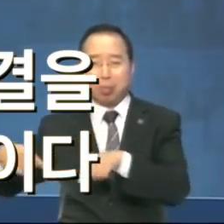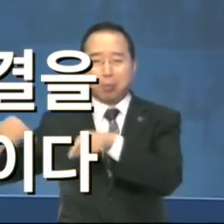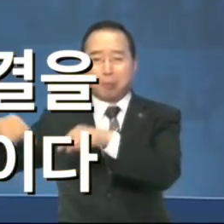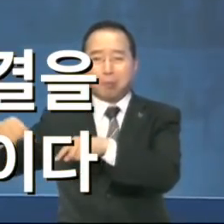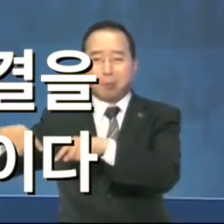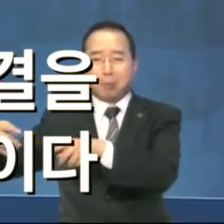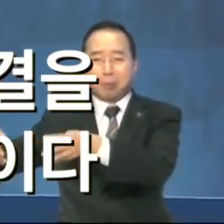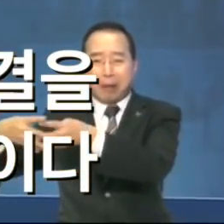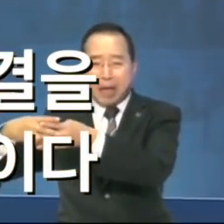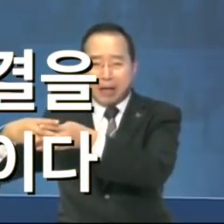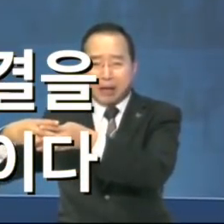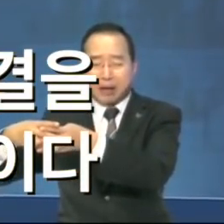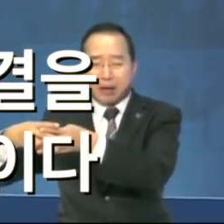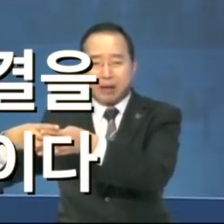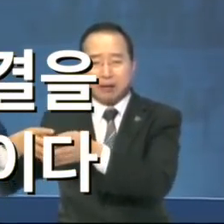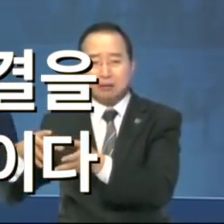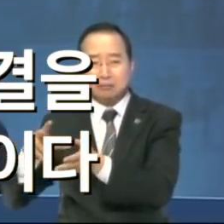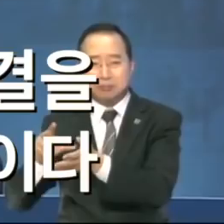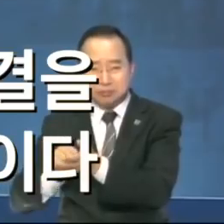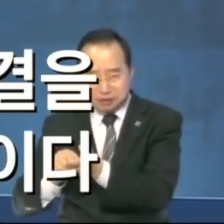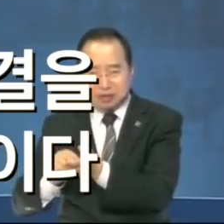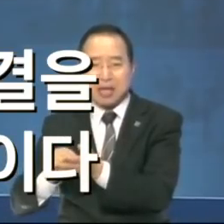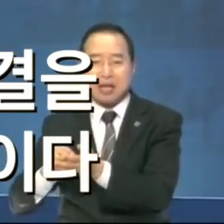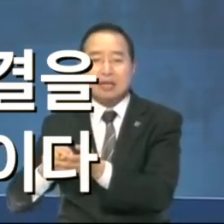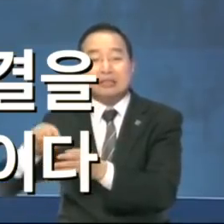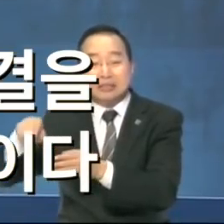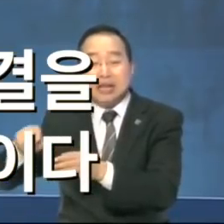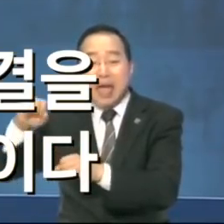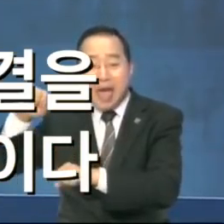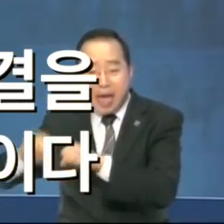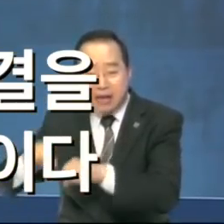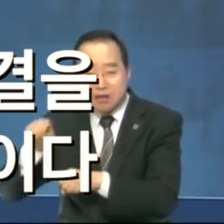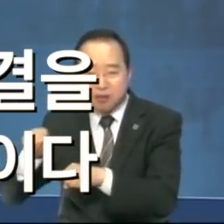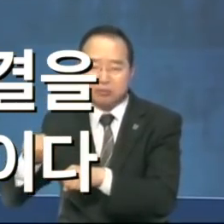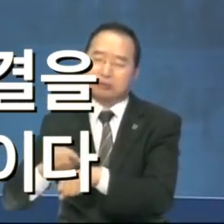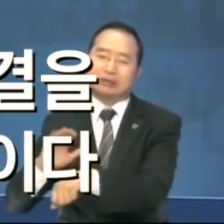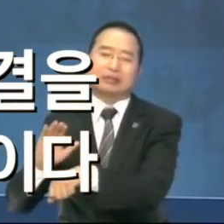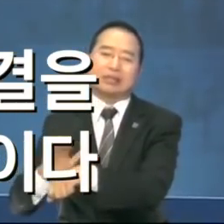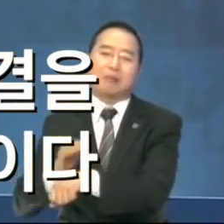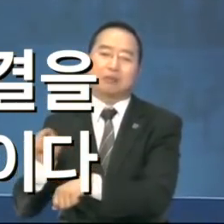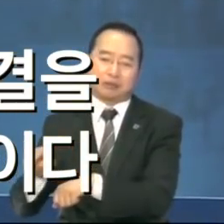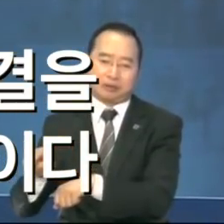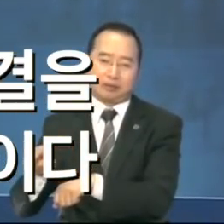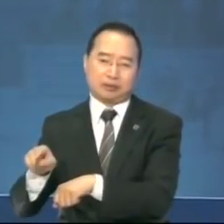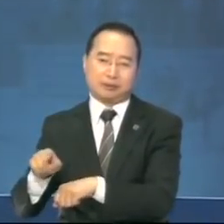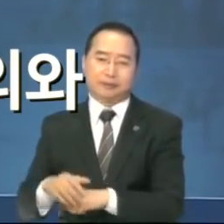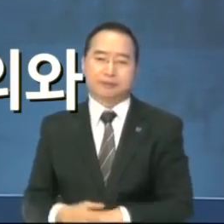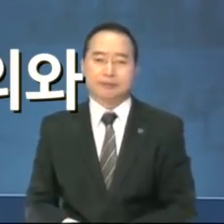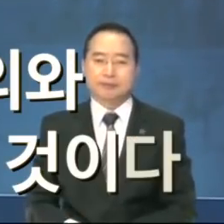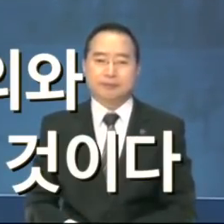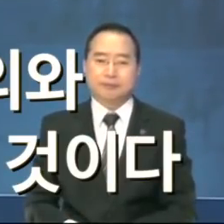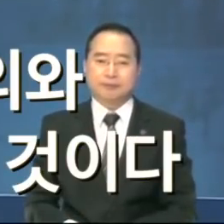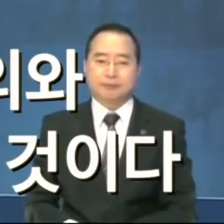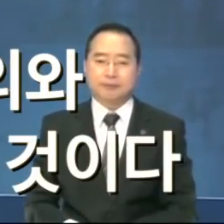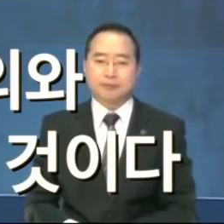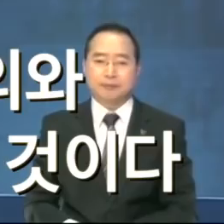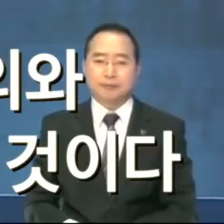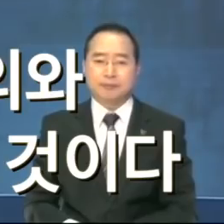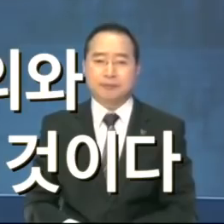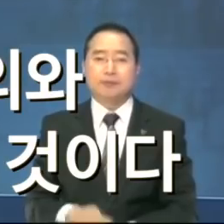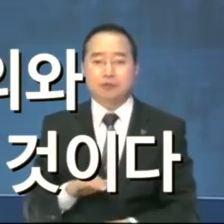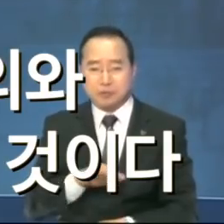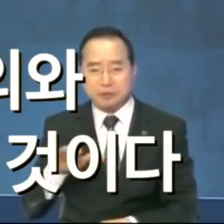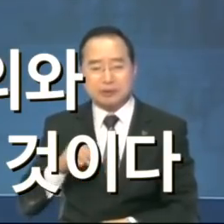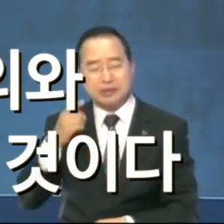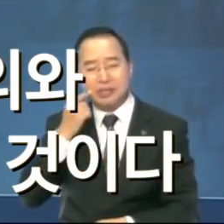가운데 문제 해결을 도모한 것 자체가 잘못된 방식이었던 것이죠. 우리는